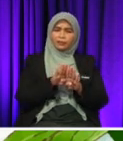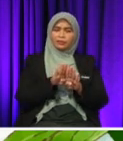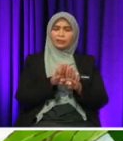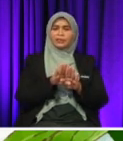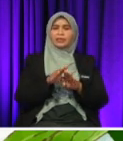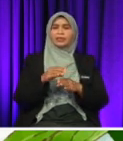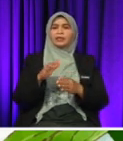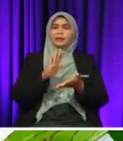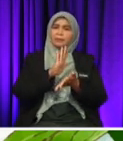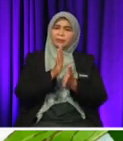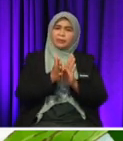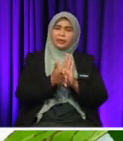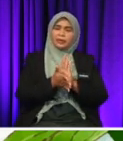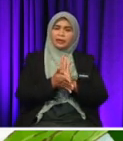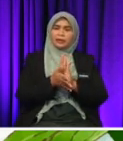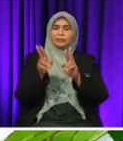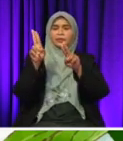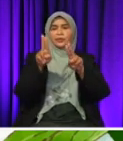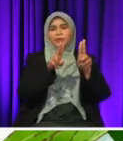menjadi udara